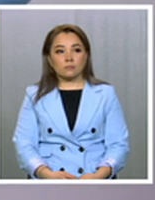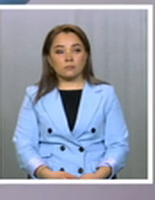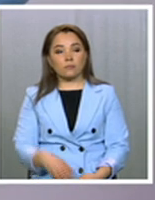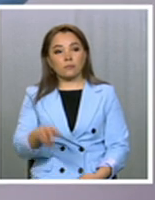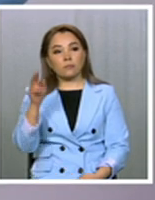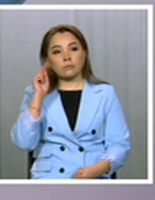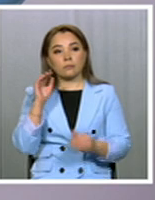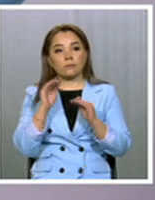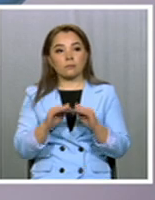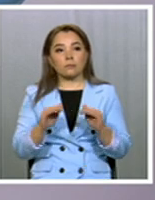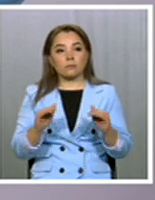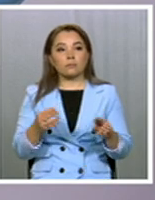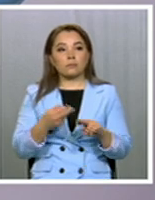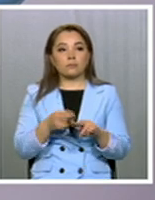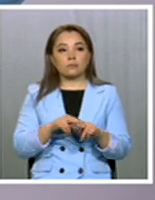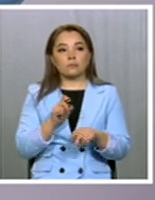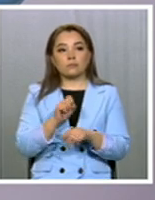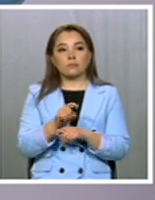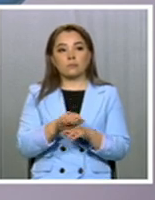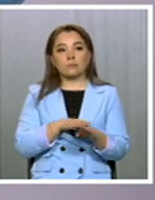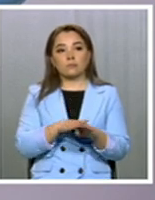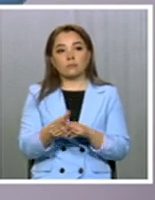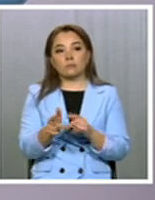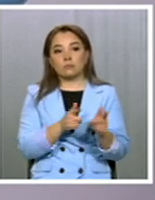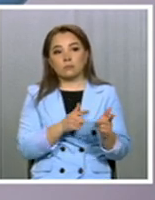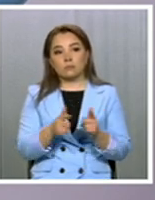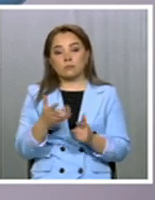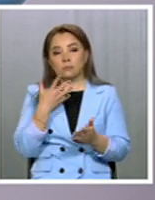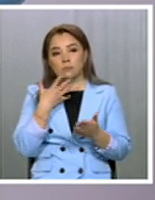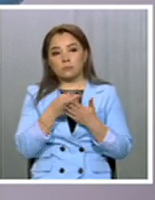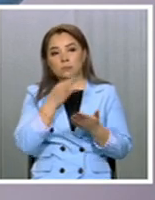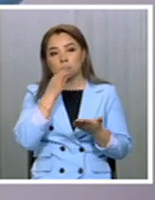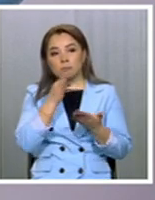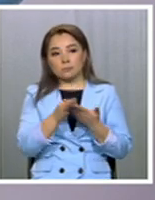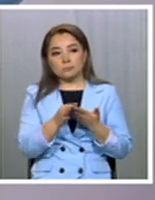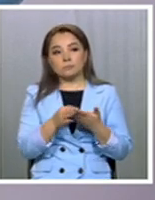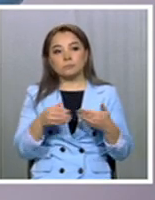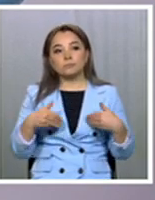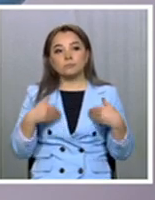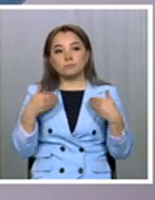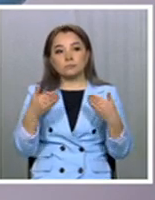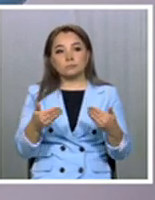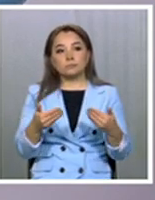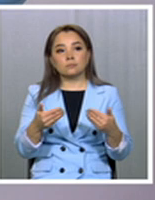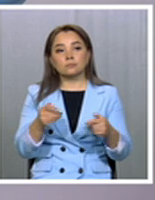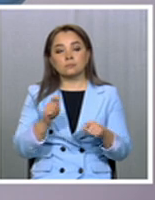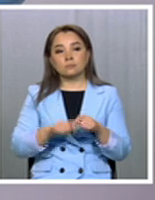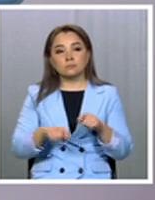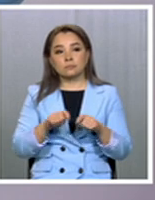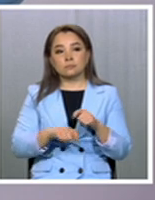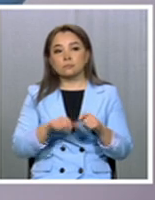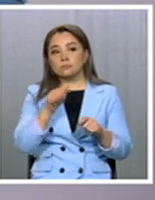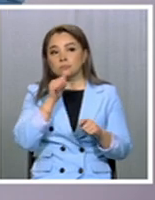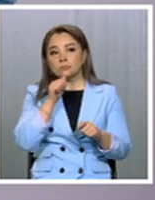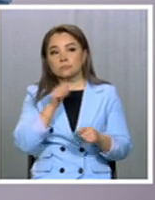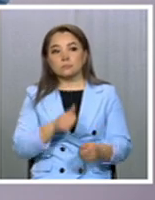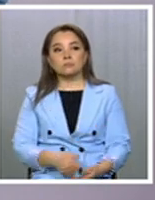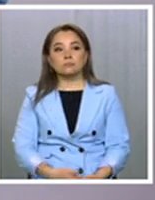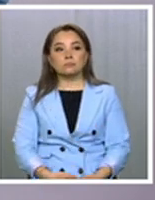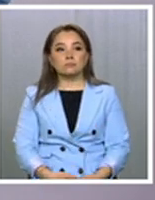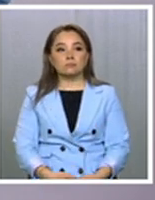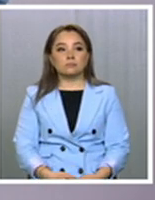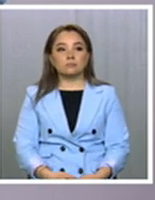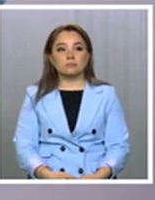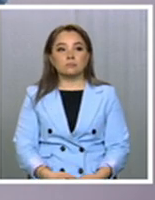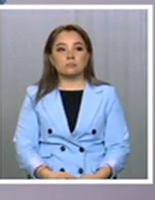Оқушылар, тапсырманы орындап болсаңыздар, өз жауаптарыңызды ұсынылған нұсқамен салыстырып көріңіздер.